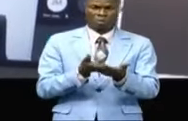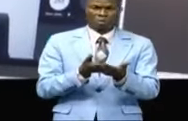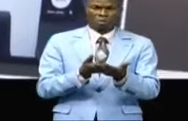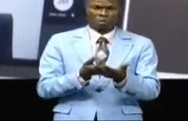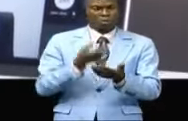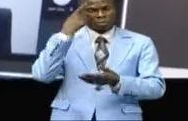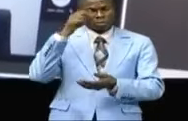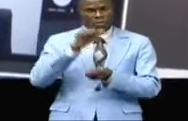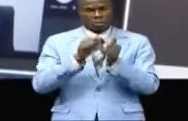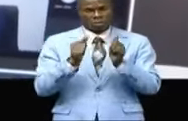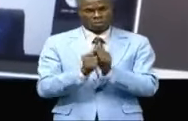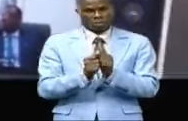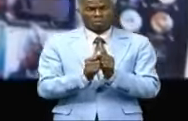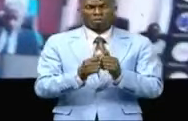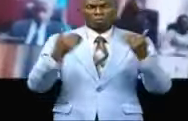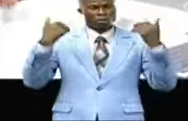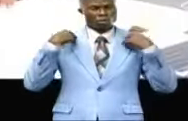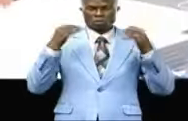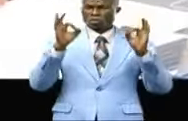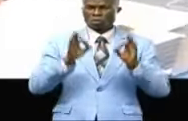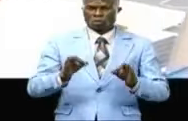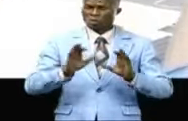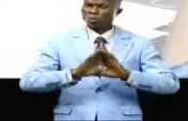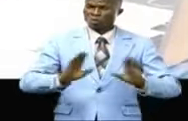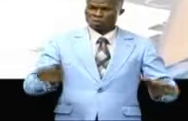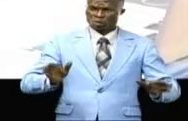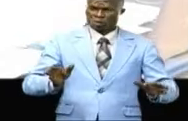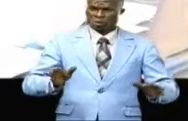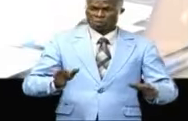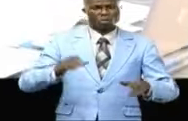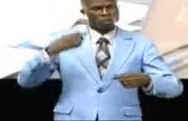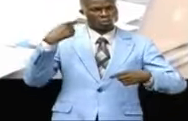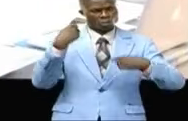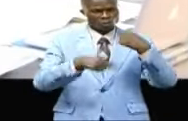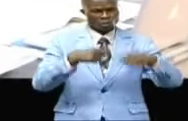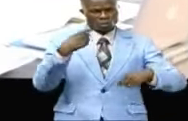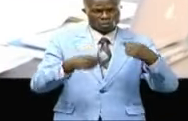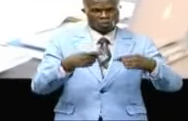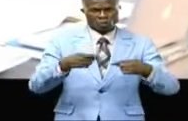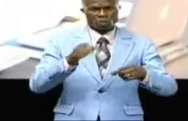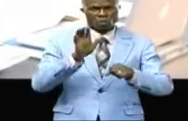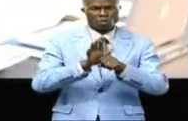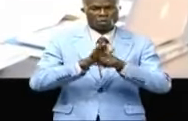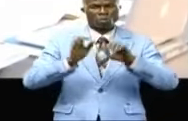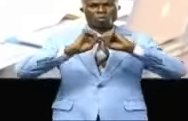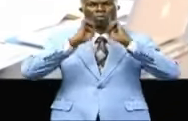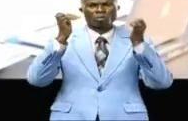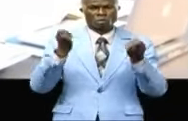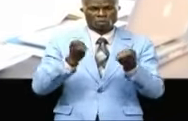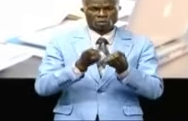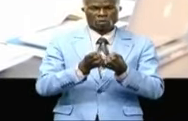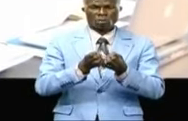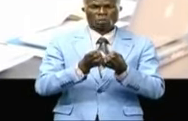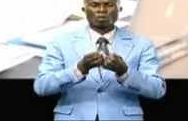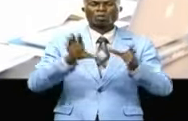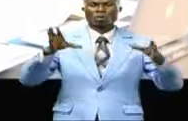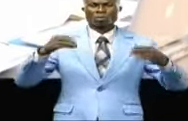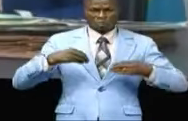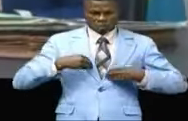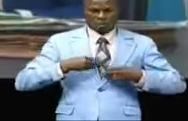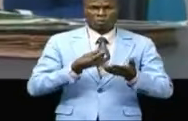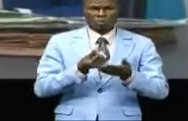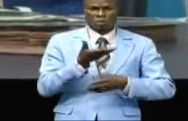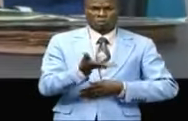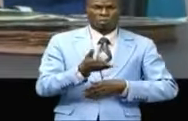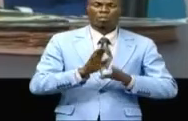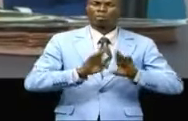compte tenu de leur notoriété et de leur capacité de négociation, les grandes entreprises ont facilement accès au crédit, ce qui